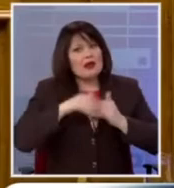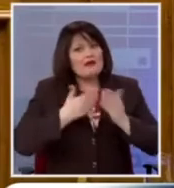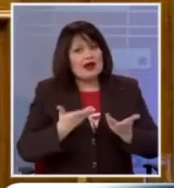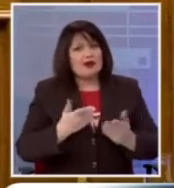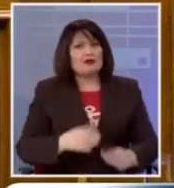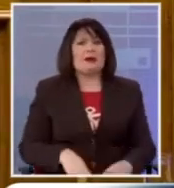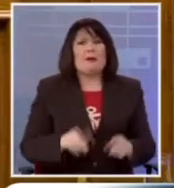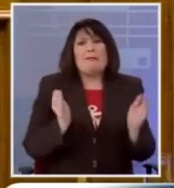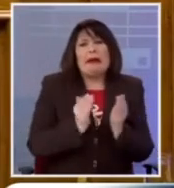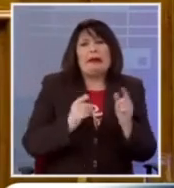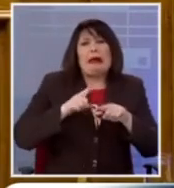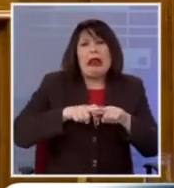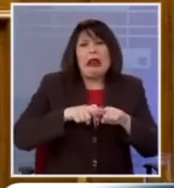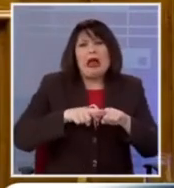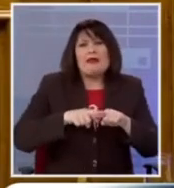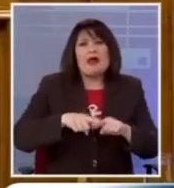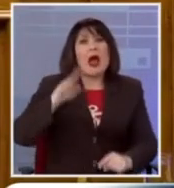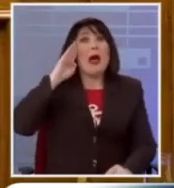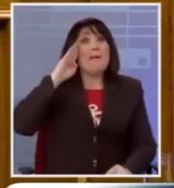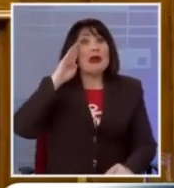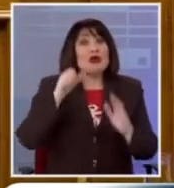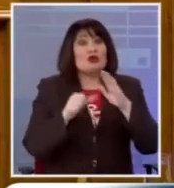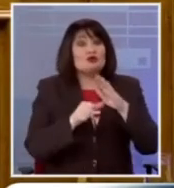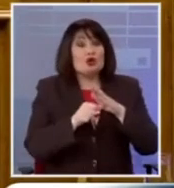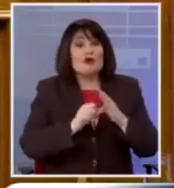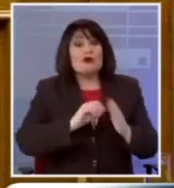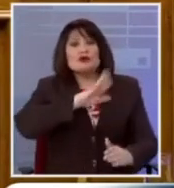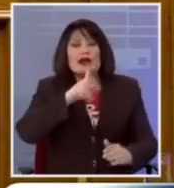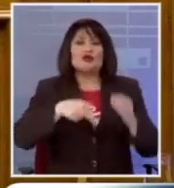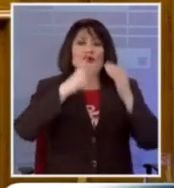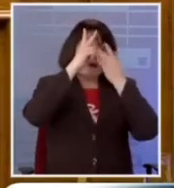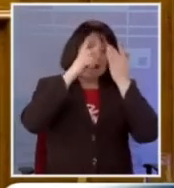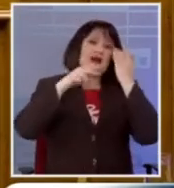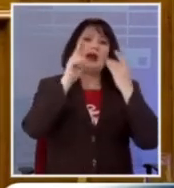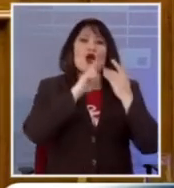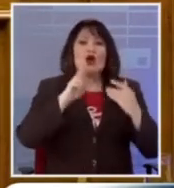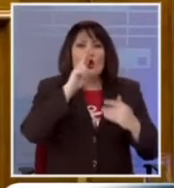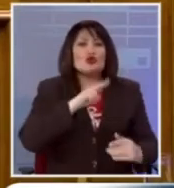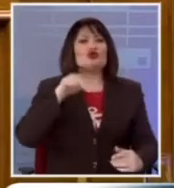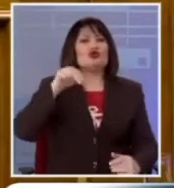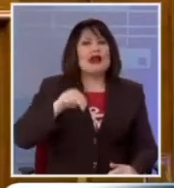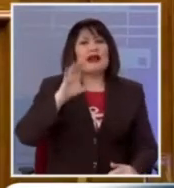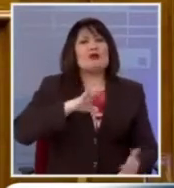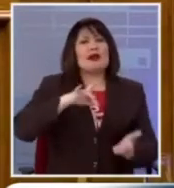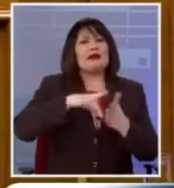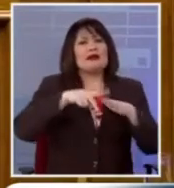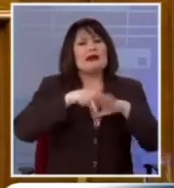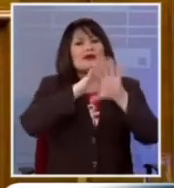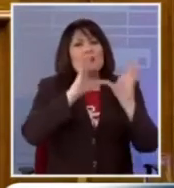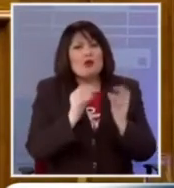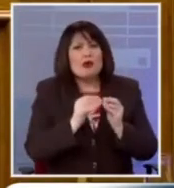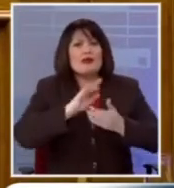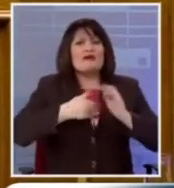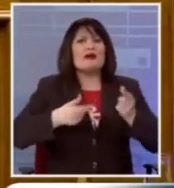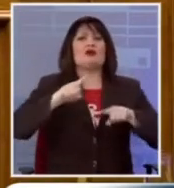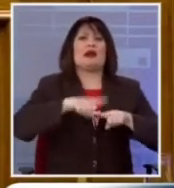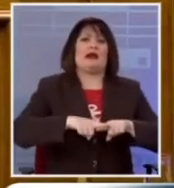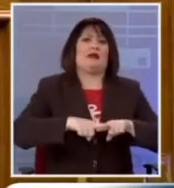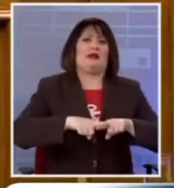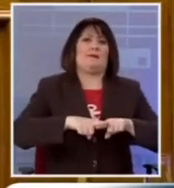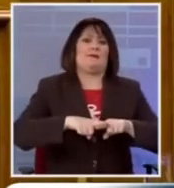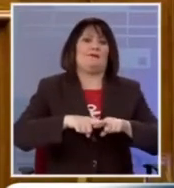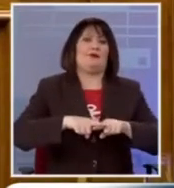Ελλαδίτσα ασχολούνται από τον Ομπάμα μέχρι τη Μέρκελ, τον Πούτιν και τον Ντράγκη. Πολύ περισσότερο με την Ελλάδα ασχολούνται